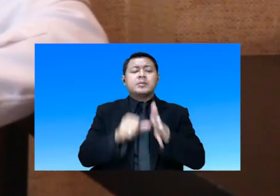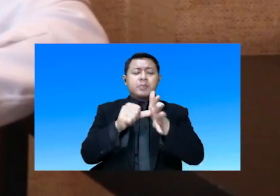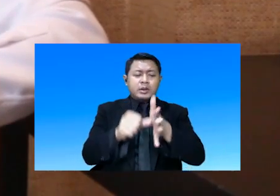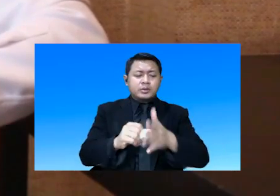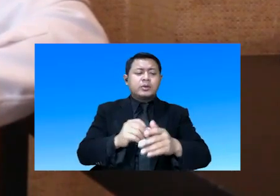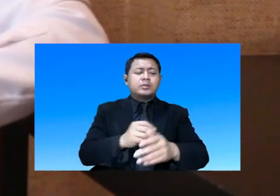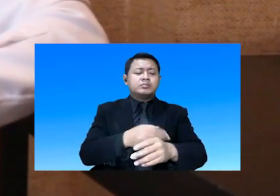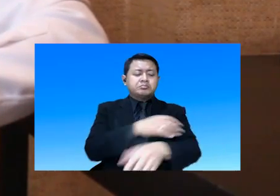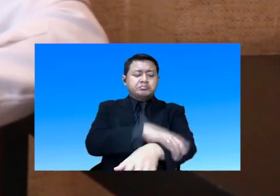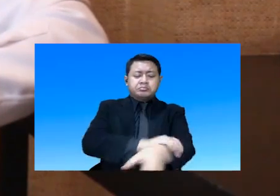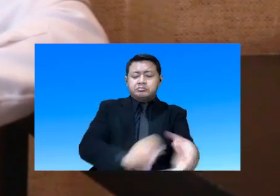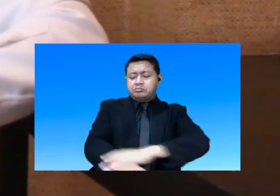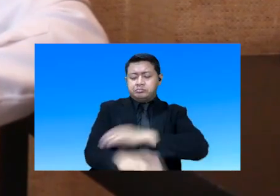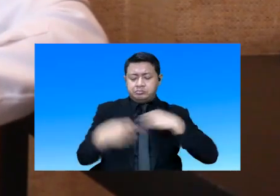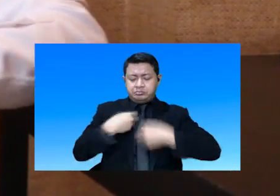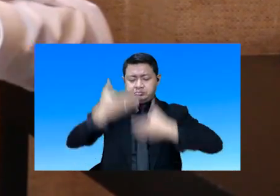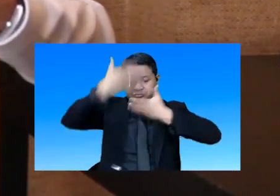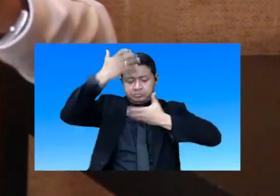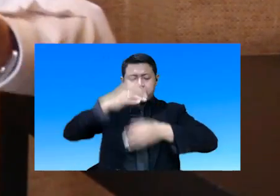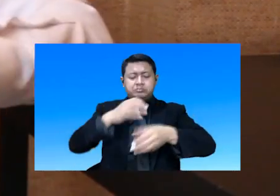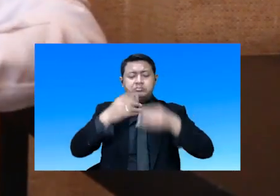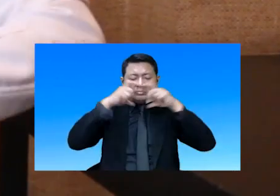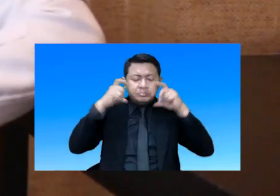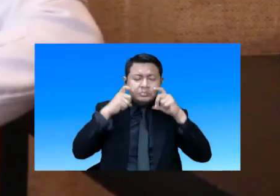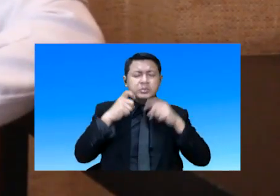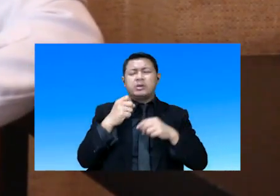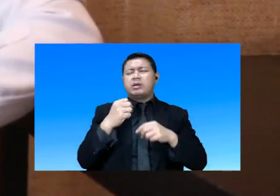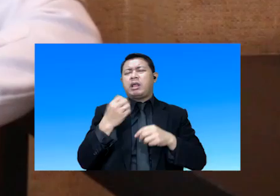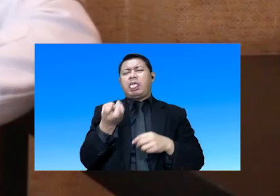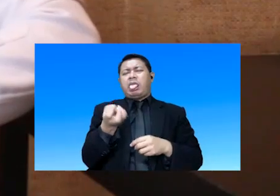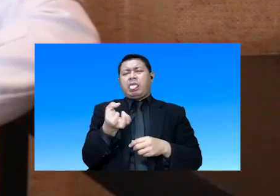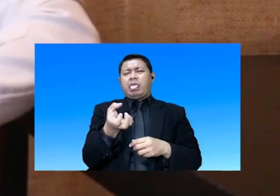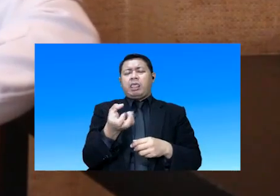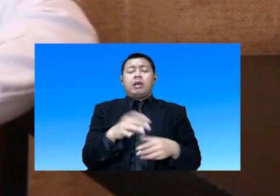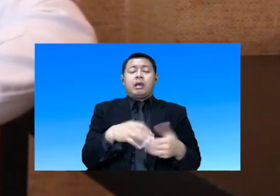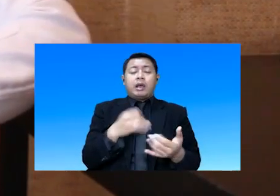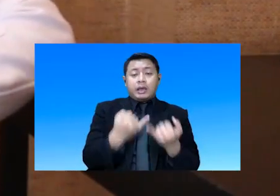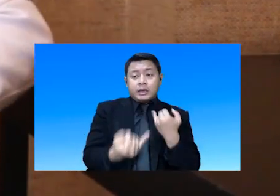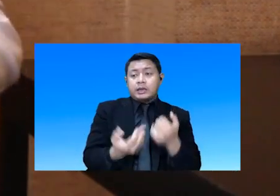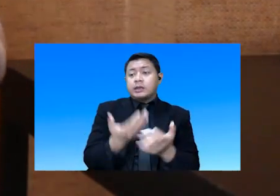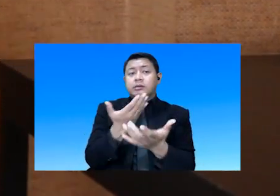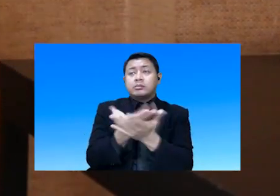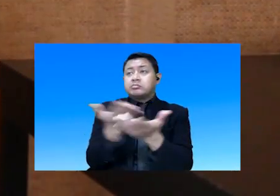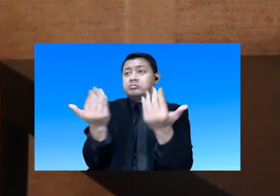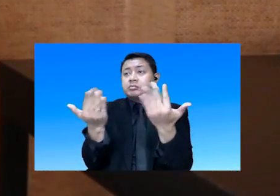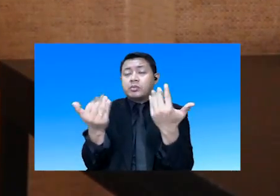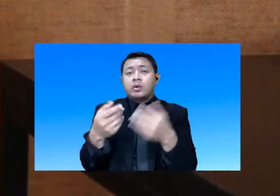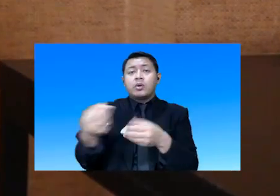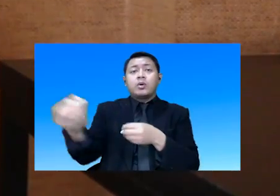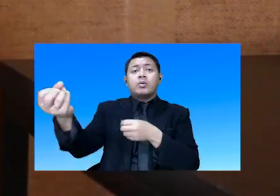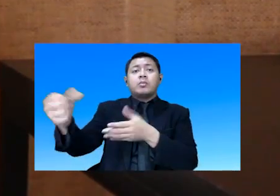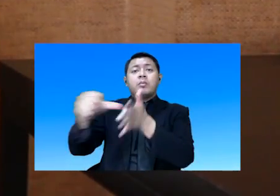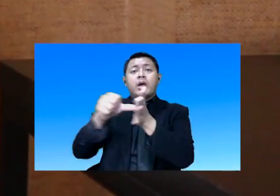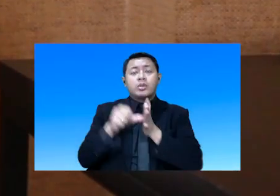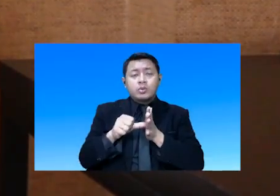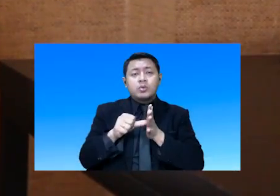kesehatannya, sehingga akibatnya kita harus mengharapkan donasi yang untungnya banyak banget yang memberikan sumbangan berupa